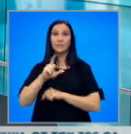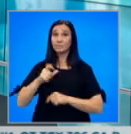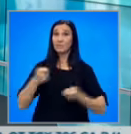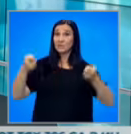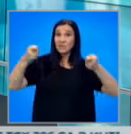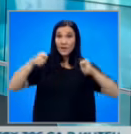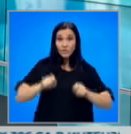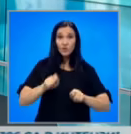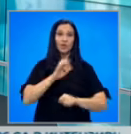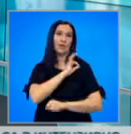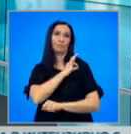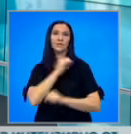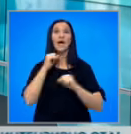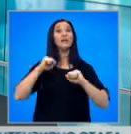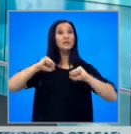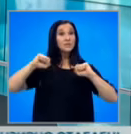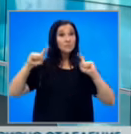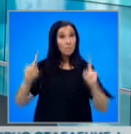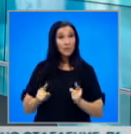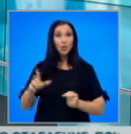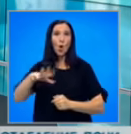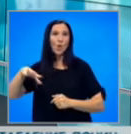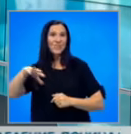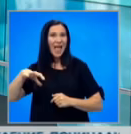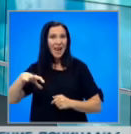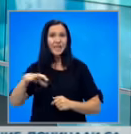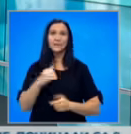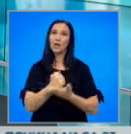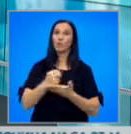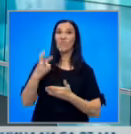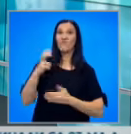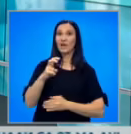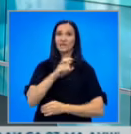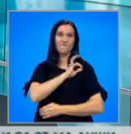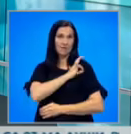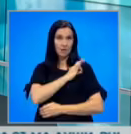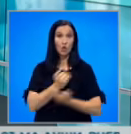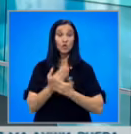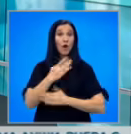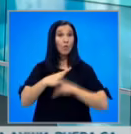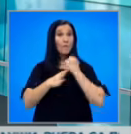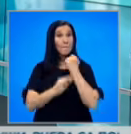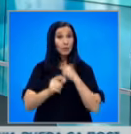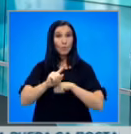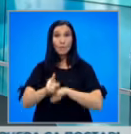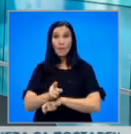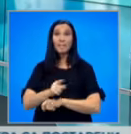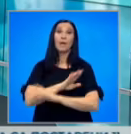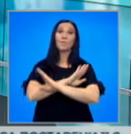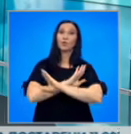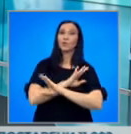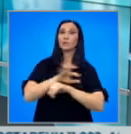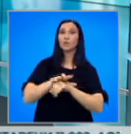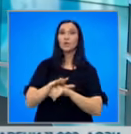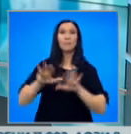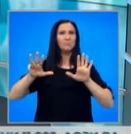завършена имунизация. В интензивни отделения се лекуват 20 вакцинирани. От началото на март до момента починалите от коронавирус са